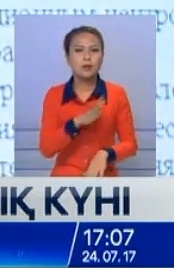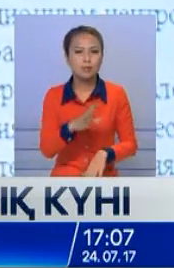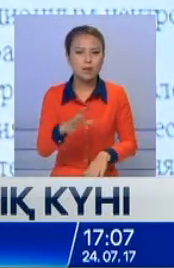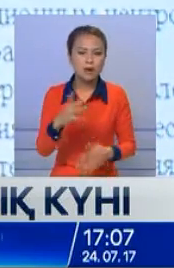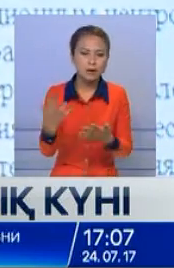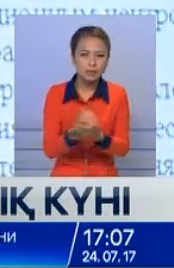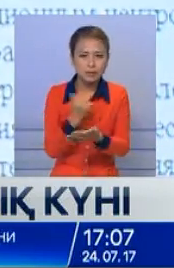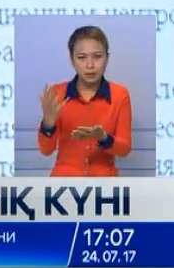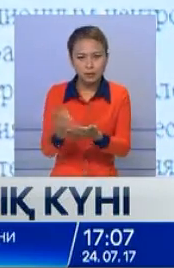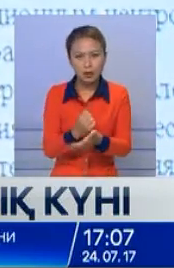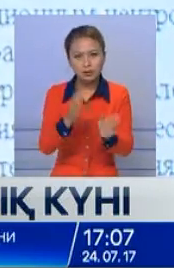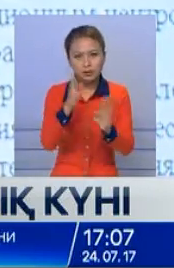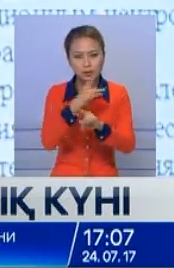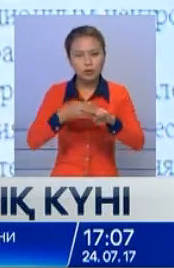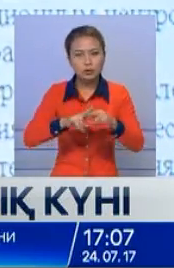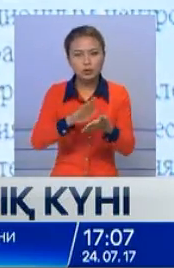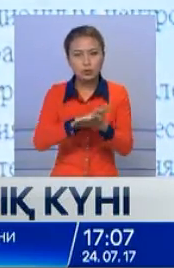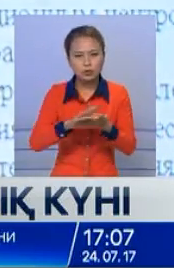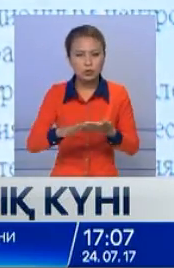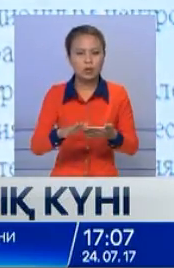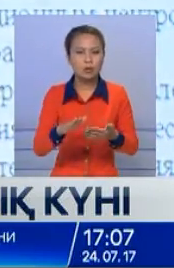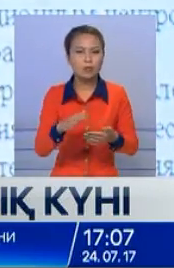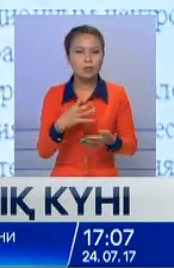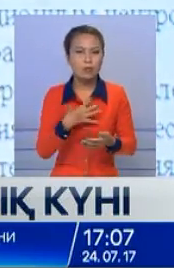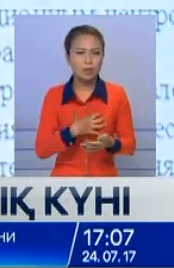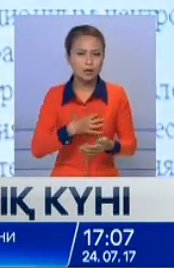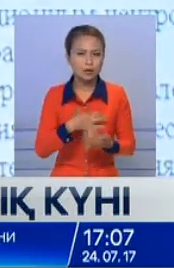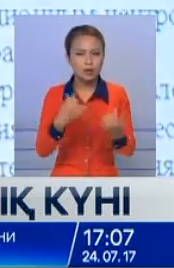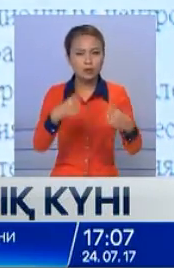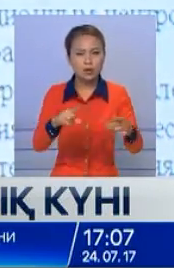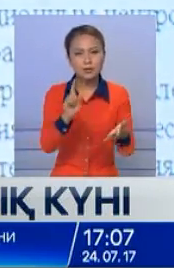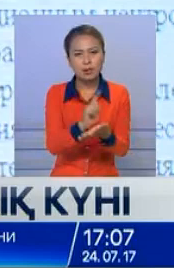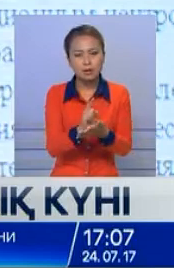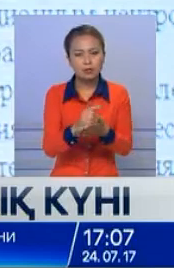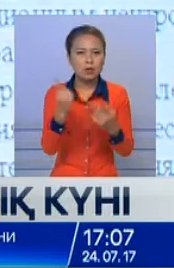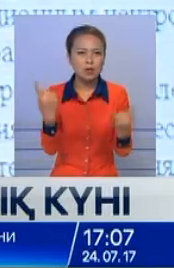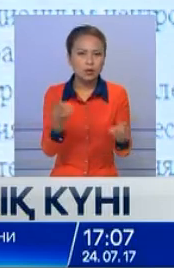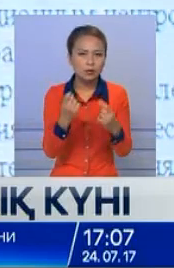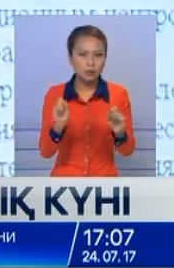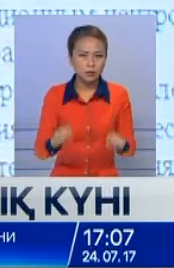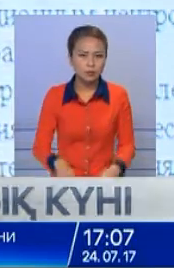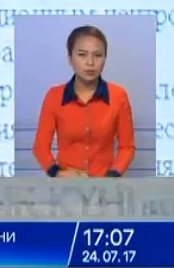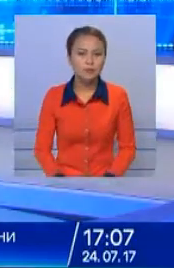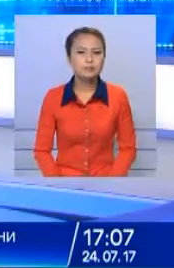табылды. Біз оларды бірлесіп өндіруге мүдделіміз. Салықтық және басқа да жеңілдіктер қарастырылған.